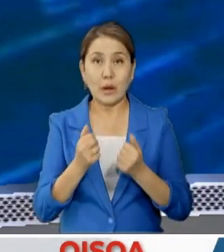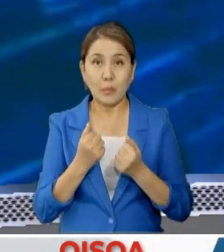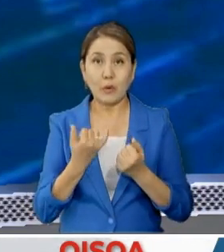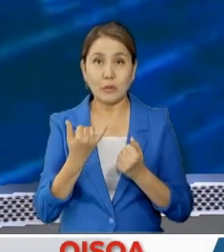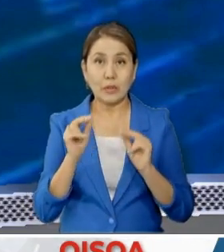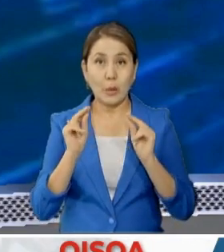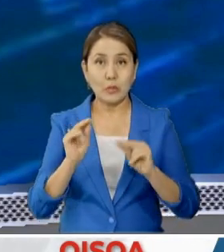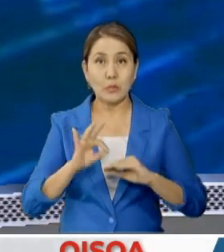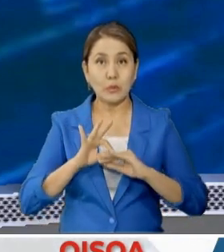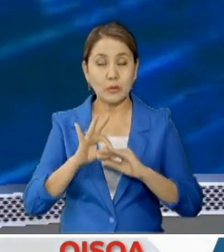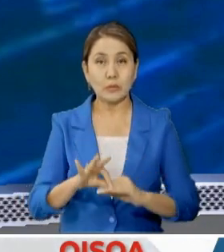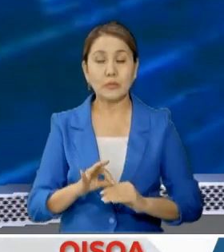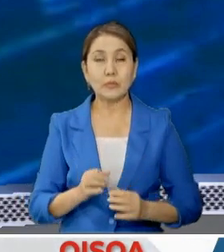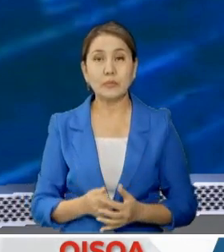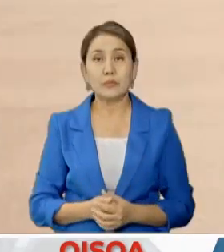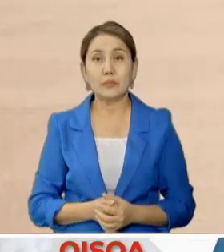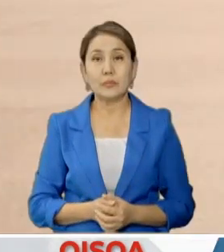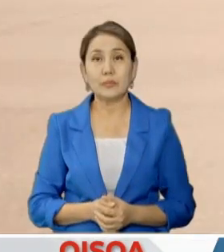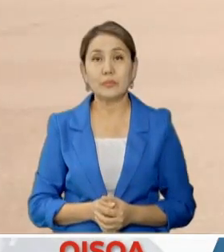bo'lib o'tdi.